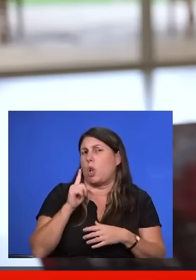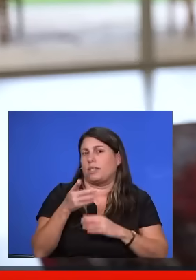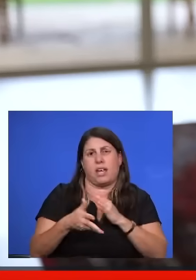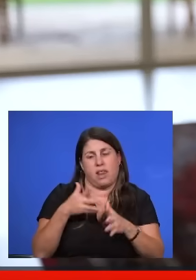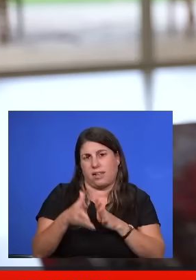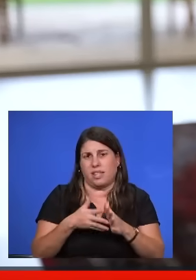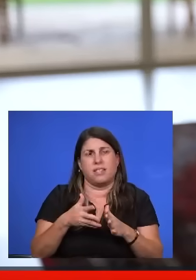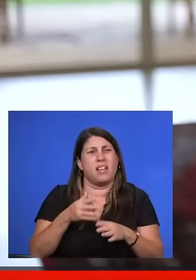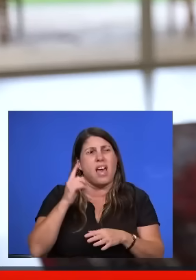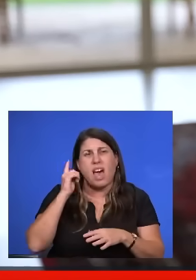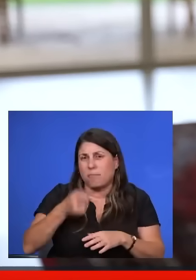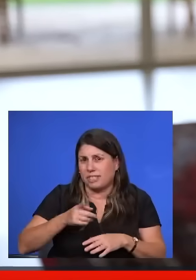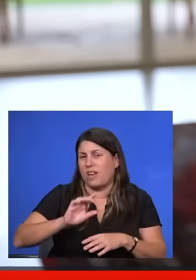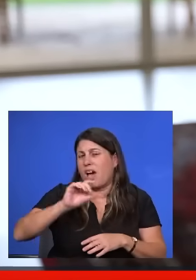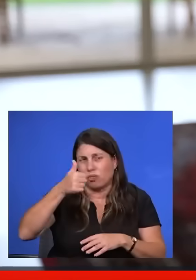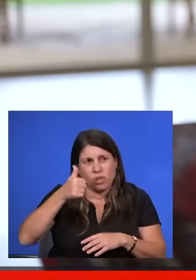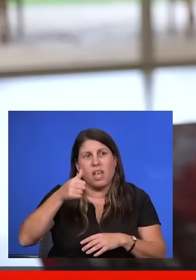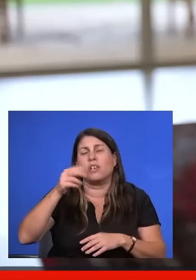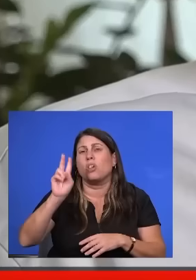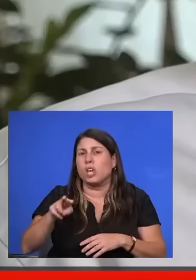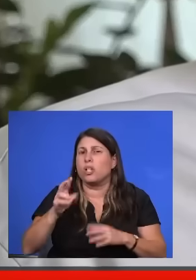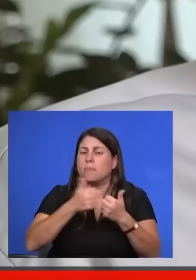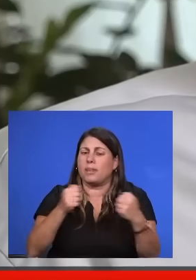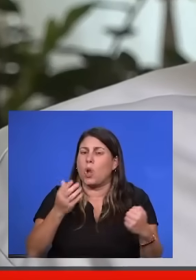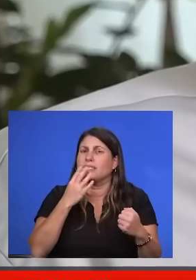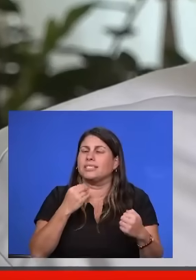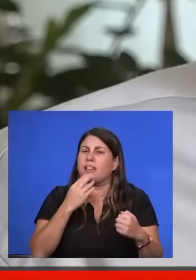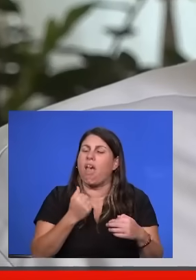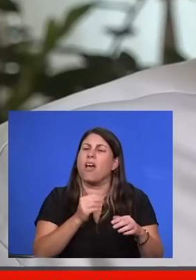הראשונה שיש בתורת ישראל היא פדיון שבויים. אלה